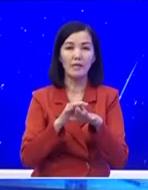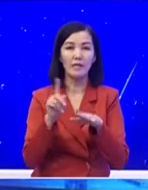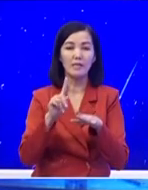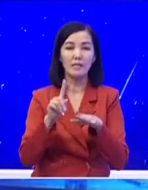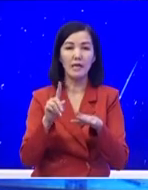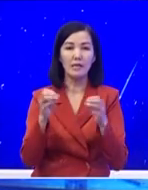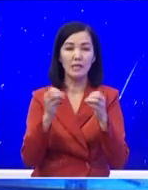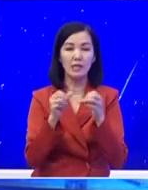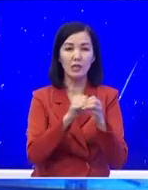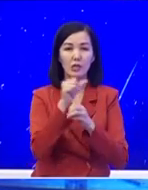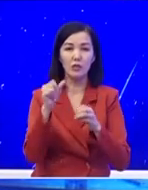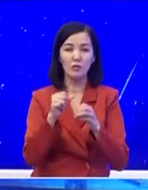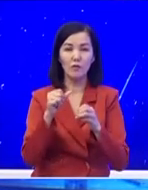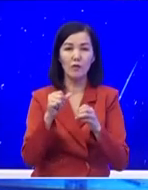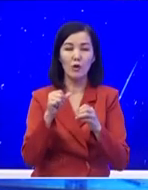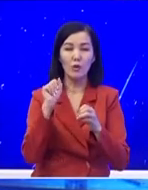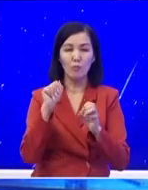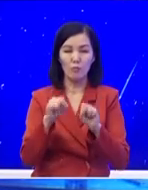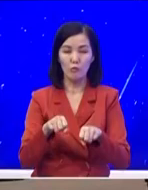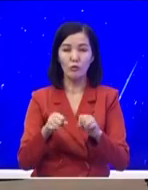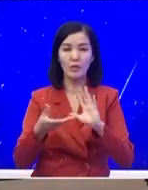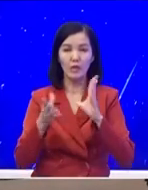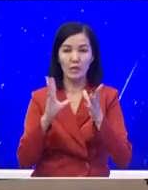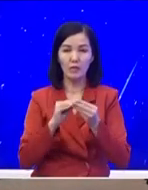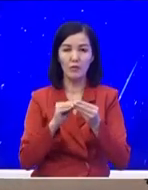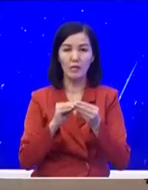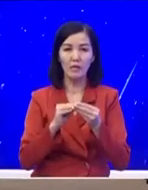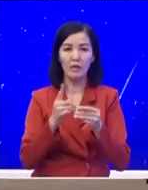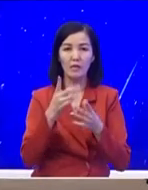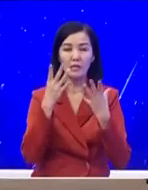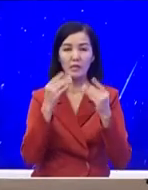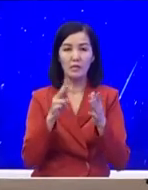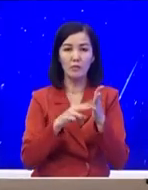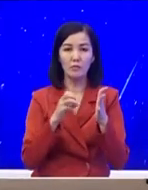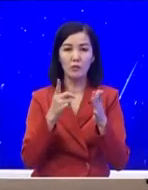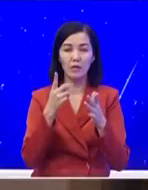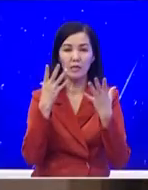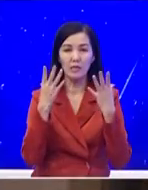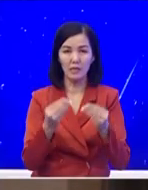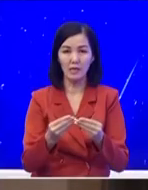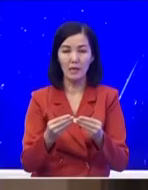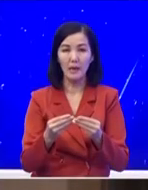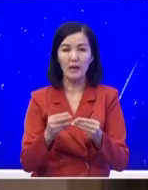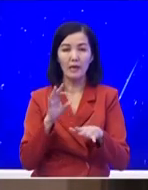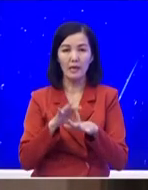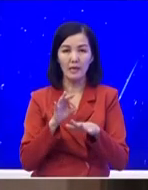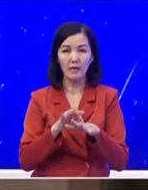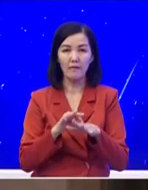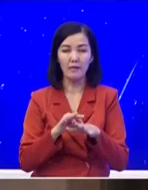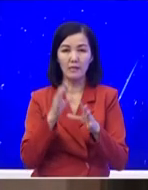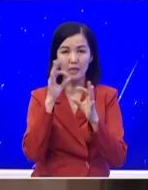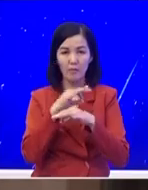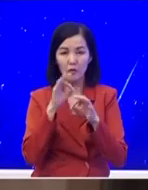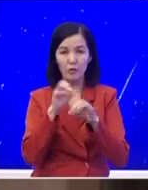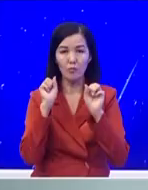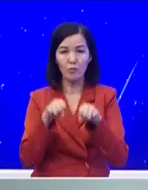10 часов. На начальных этапах здесь проводят до 700 тестов на COVID-19 в сутки. Помимо коронавируса, анализаторы